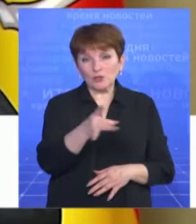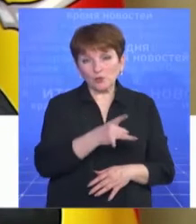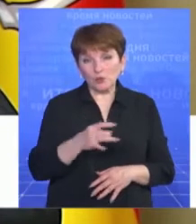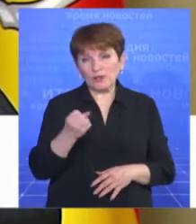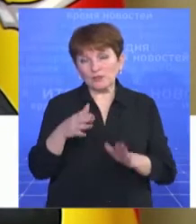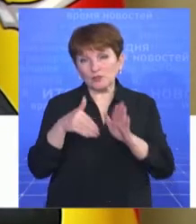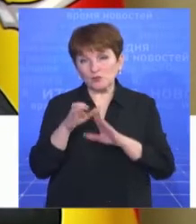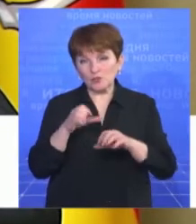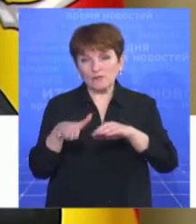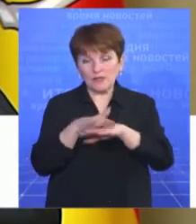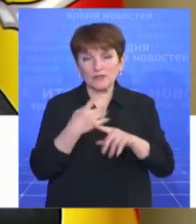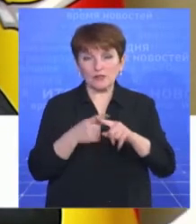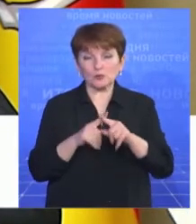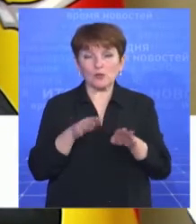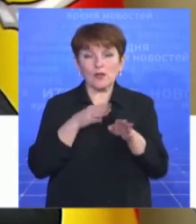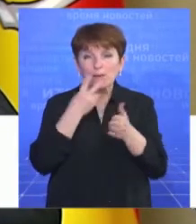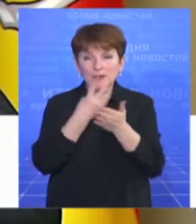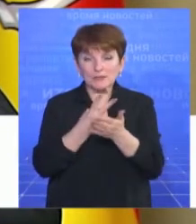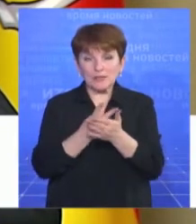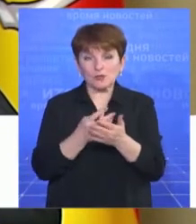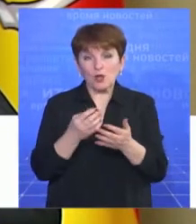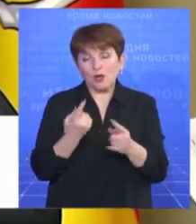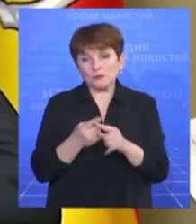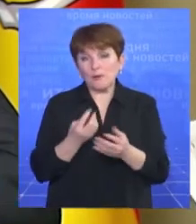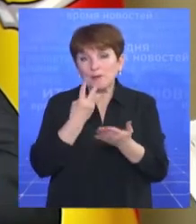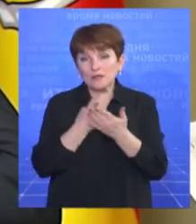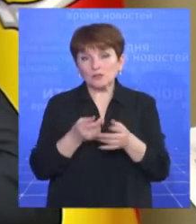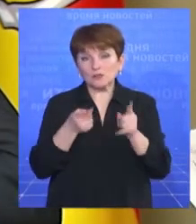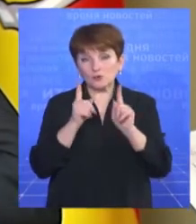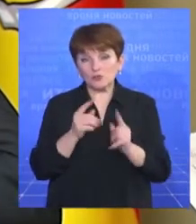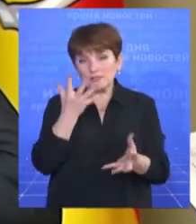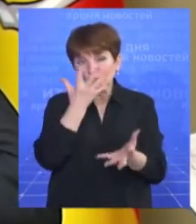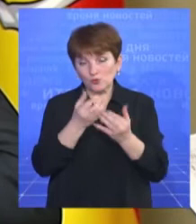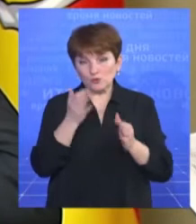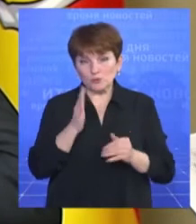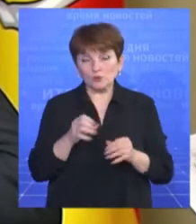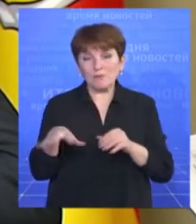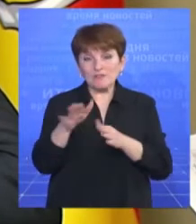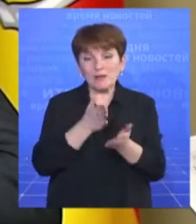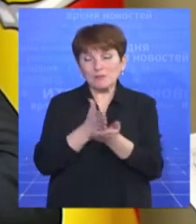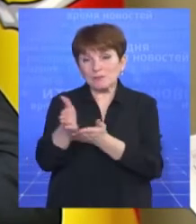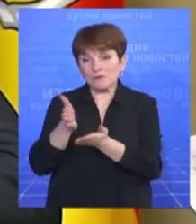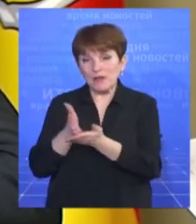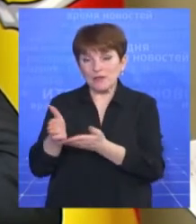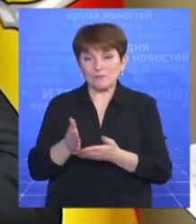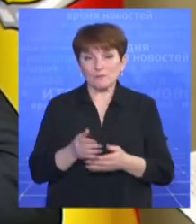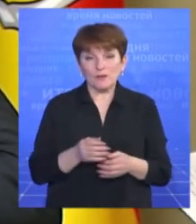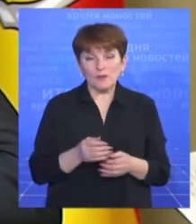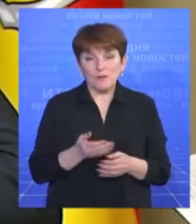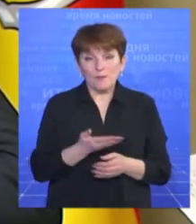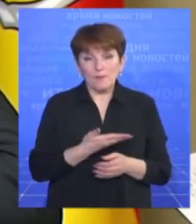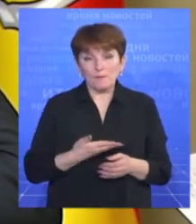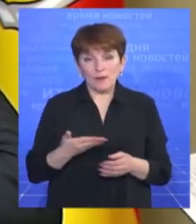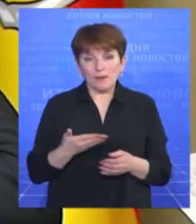регион, ну, один из лучших в стране, который выполнил показатели, причем показатели у нас достаточно серьезные были по всем направлениям. Да,